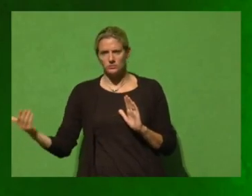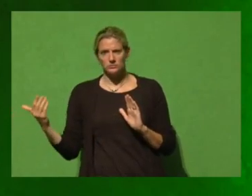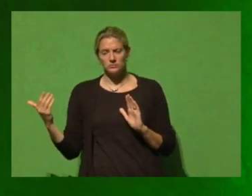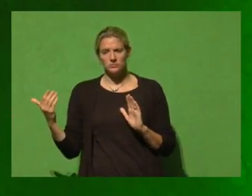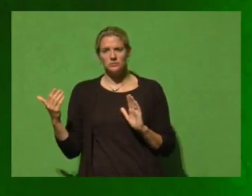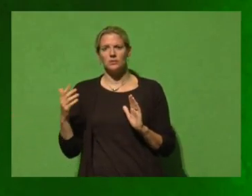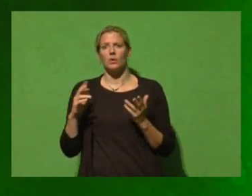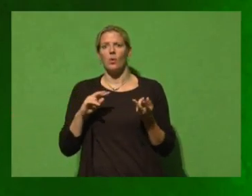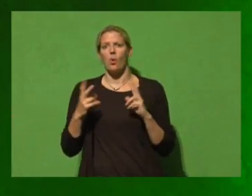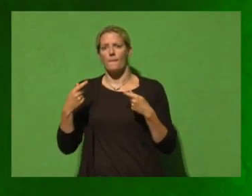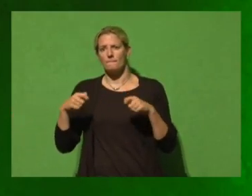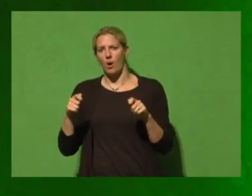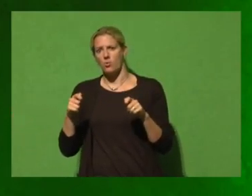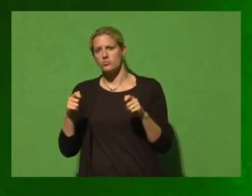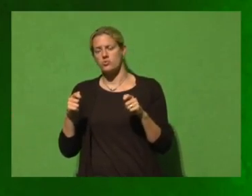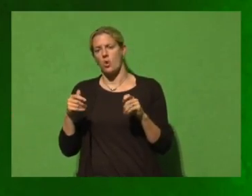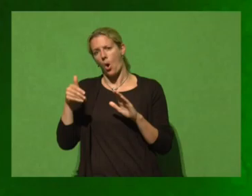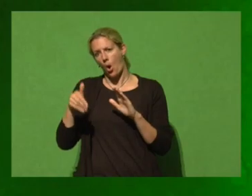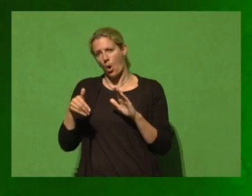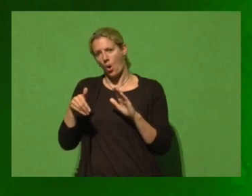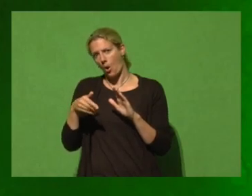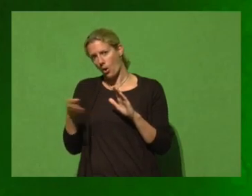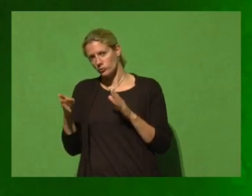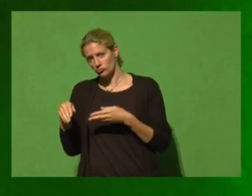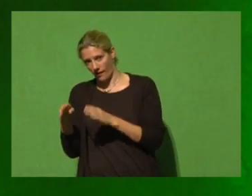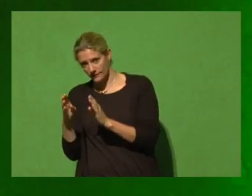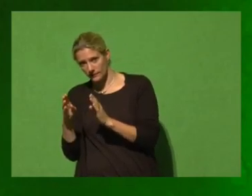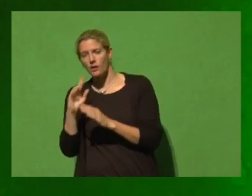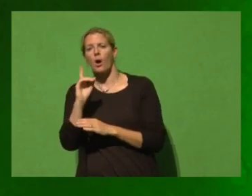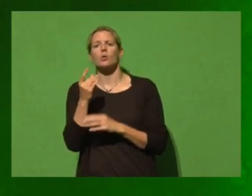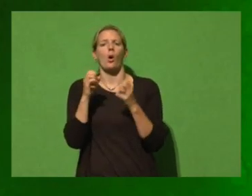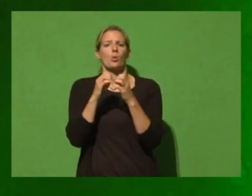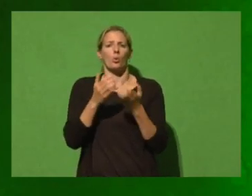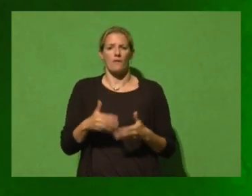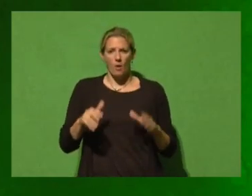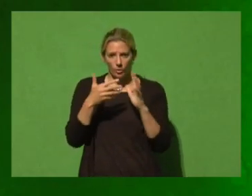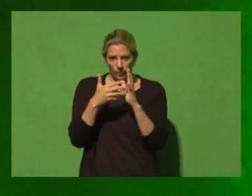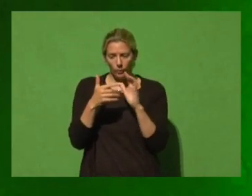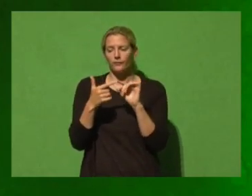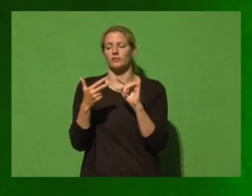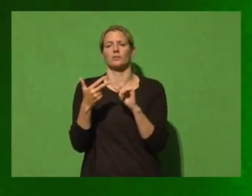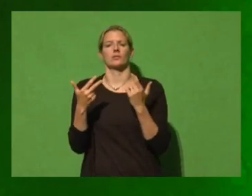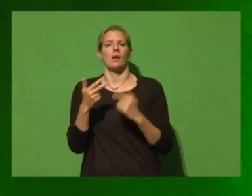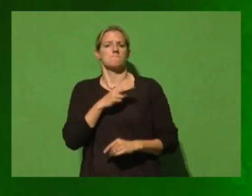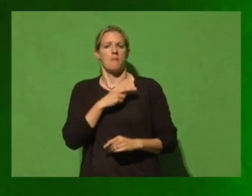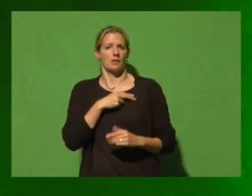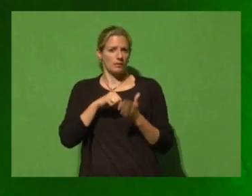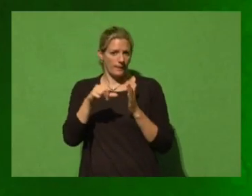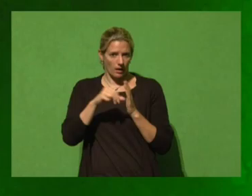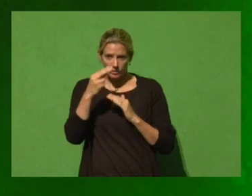Oststraße befasst, den Ökofonds geprüft, die Mandatsbeiträge angesehen, den Bereich Steuer-